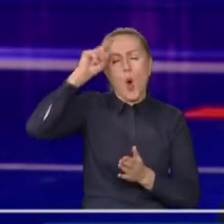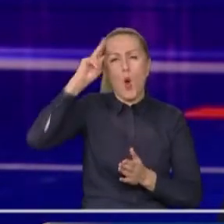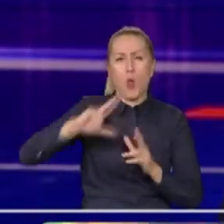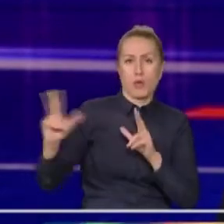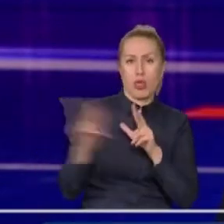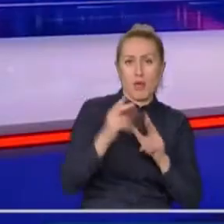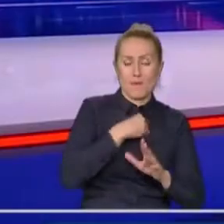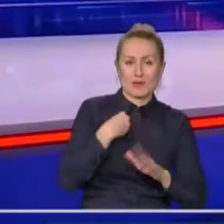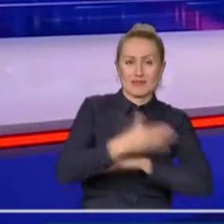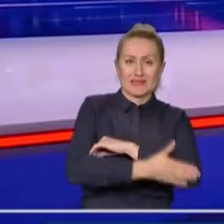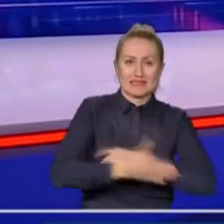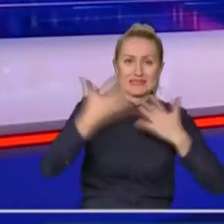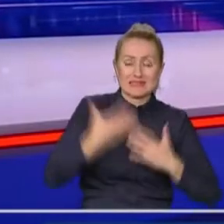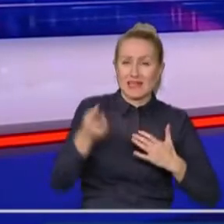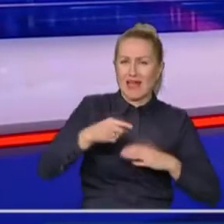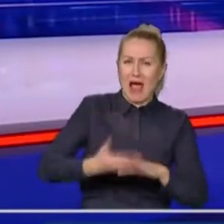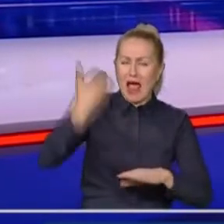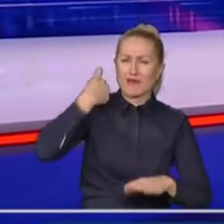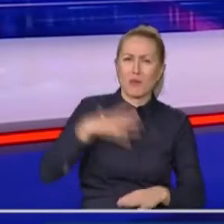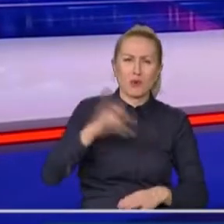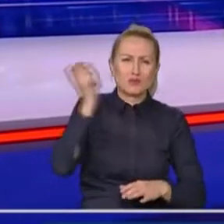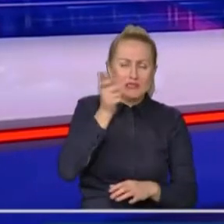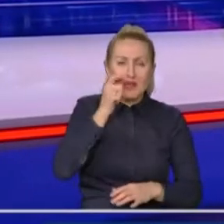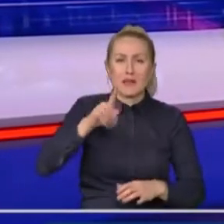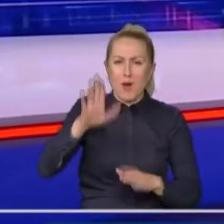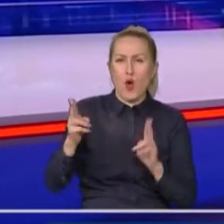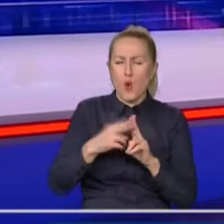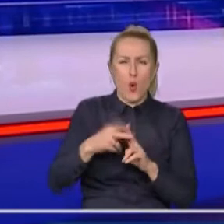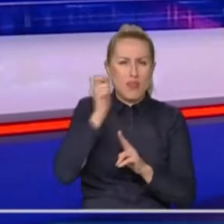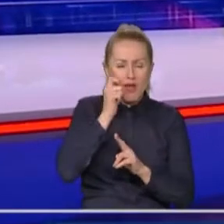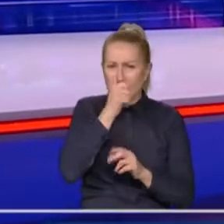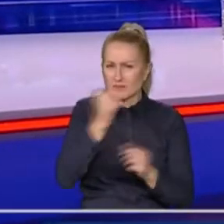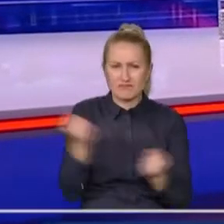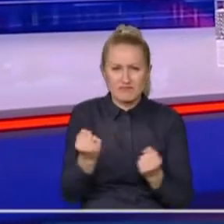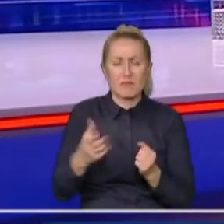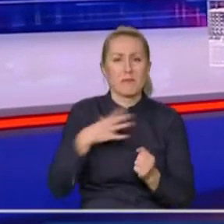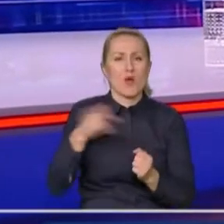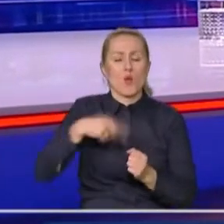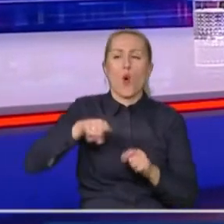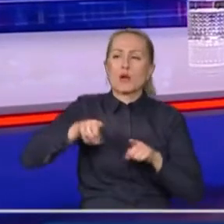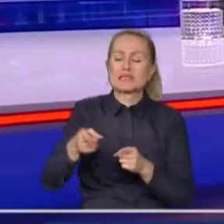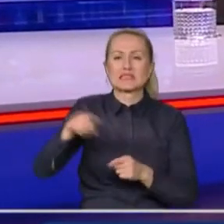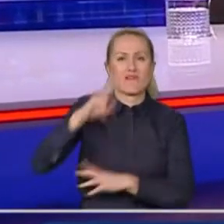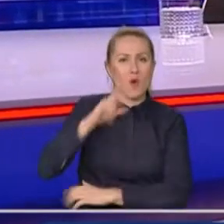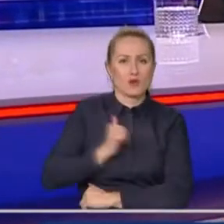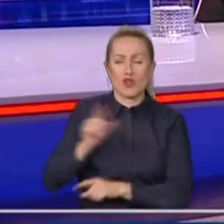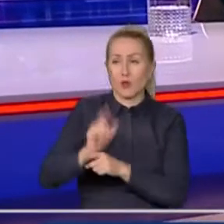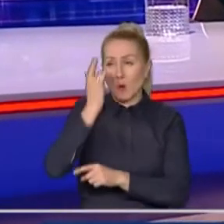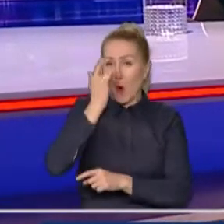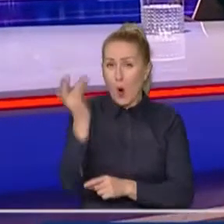polską granicę, mają kryminalną przeszłość, mają powiązania z terrorystami, z organizacjami paramilitarnymi, z